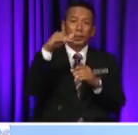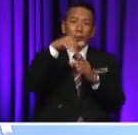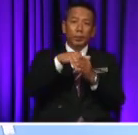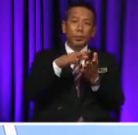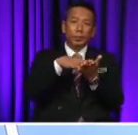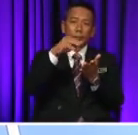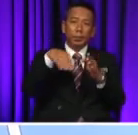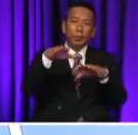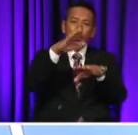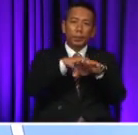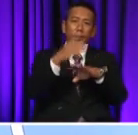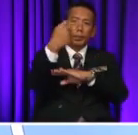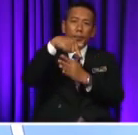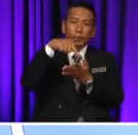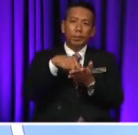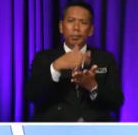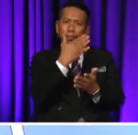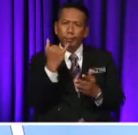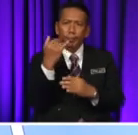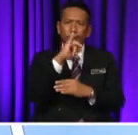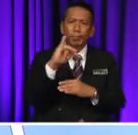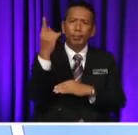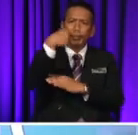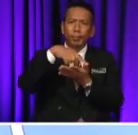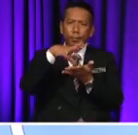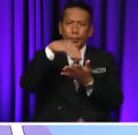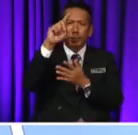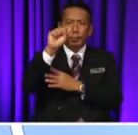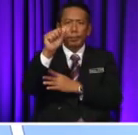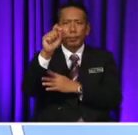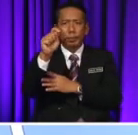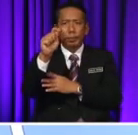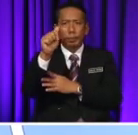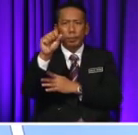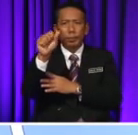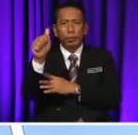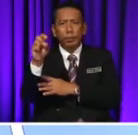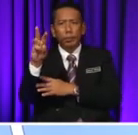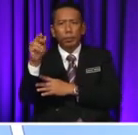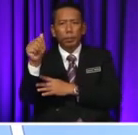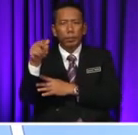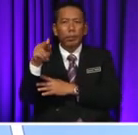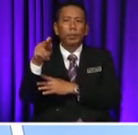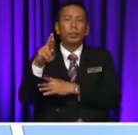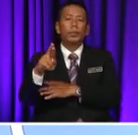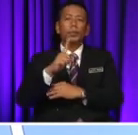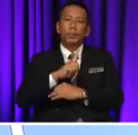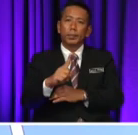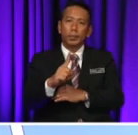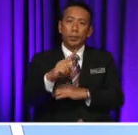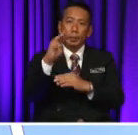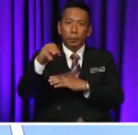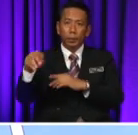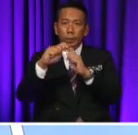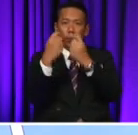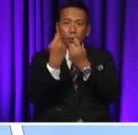menengah atas pada hari ini menariknya hari ini kita belajar mata pelajaran tasawur Islam untuk murid-murid tingkatan 5 dengan topik